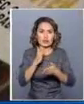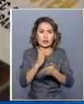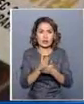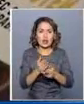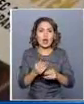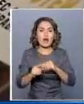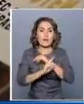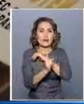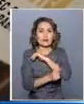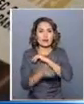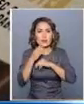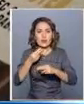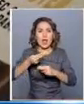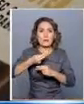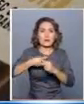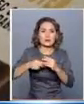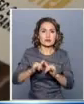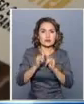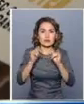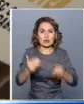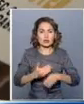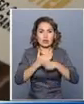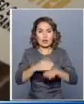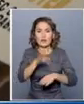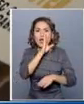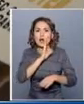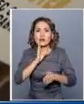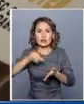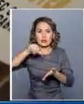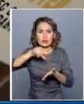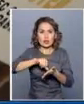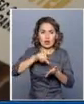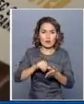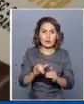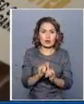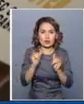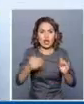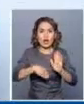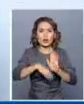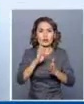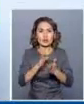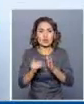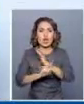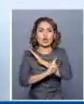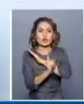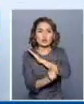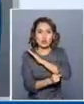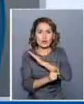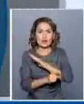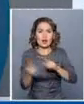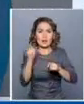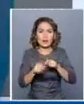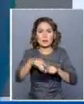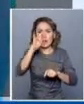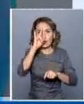танытты. Айталық, соңғы кезде бизнеске бет бұрып, кәсіпкерлікке білек сыбанып кіріскен қыз-келіншектер көбейген. Соңғы деректерге көз